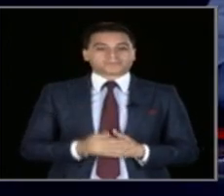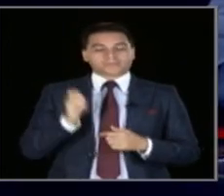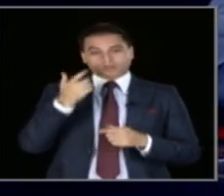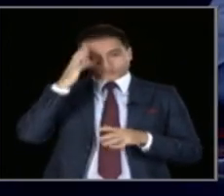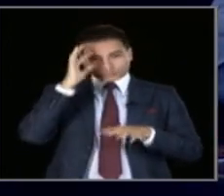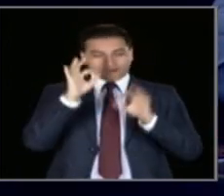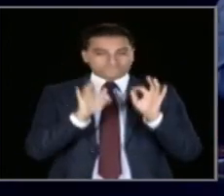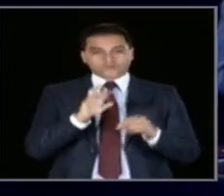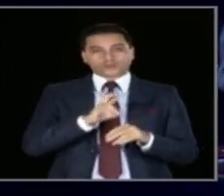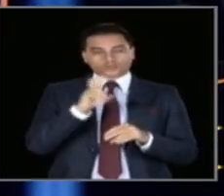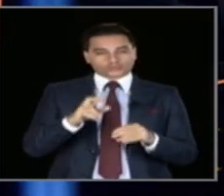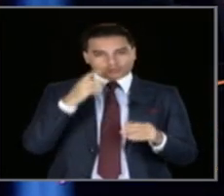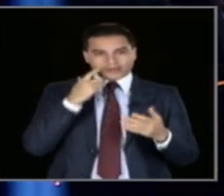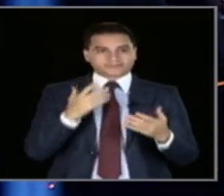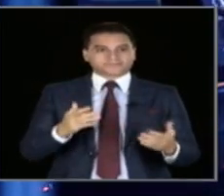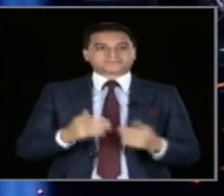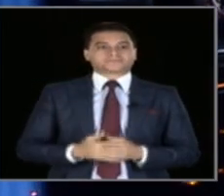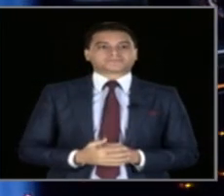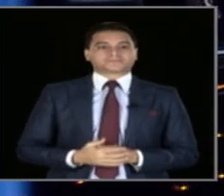البديعة. والسؤال هو